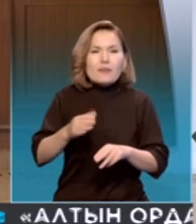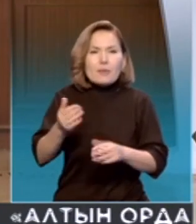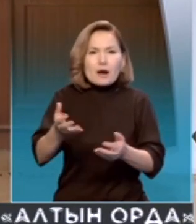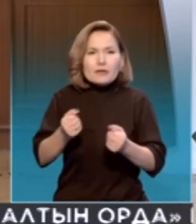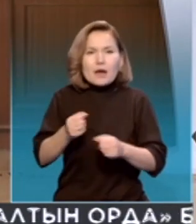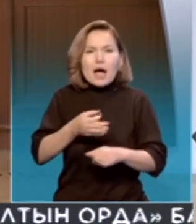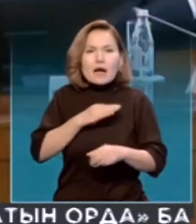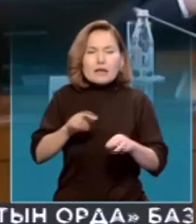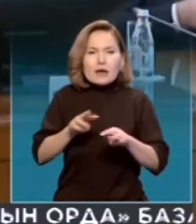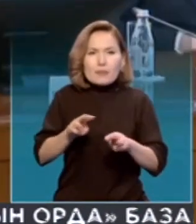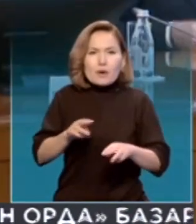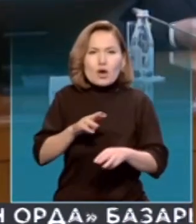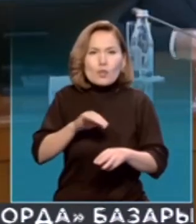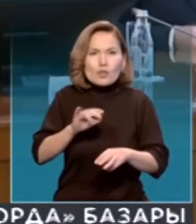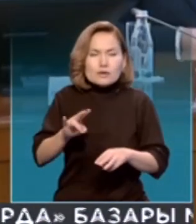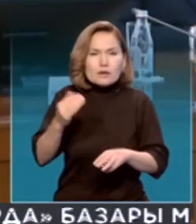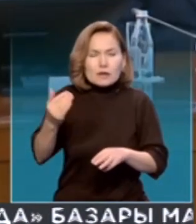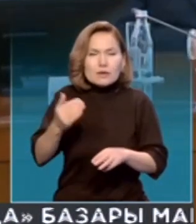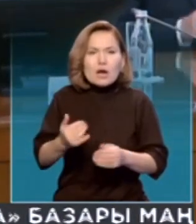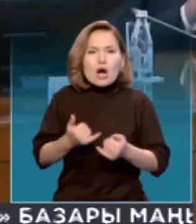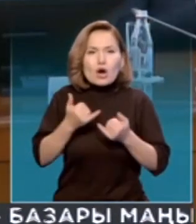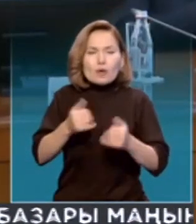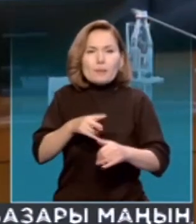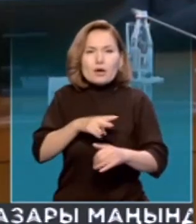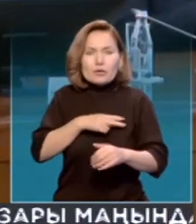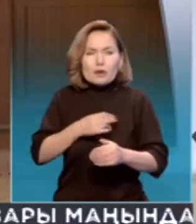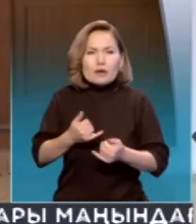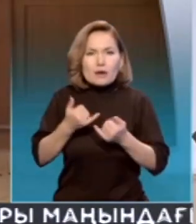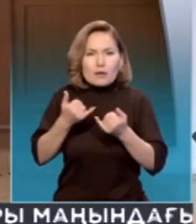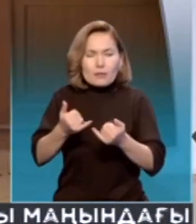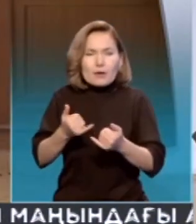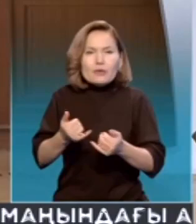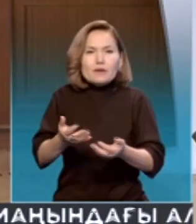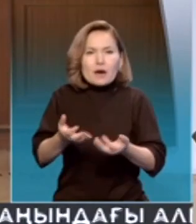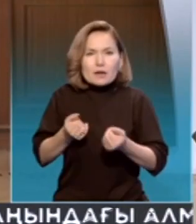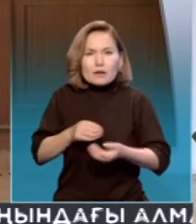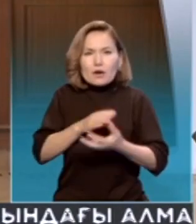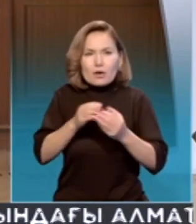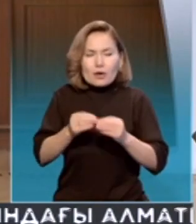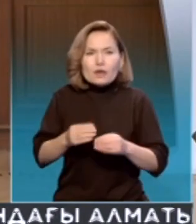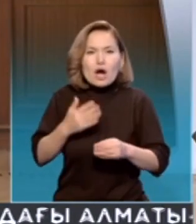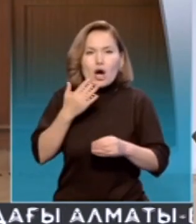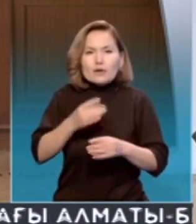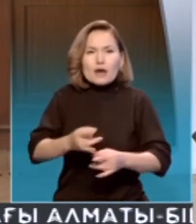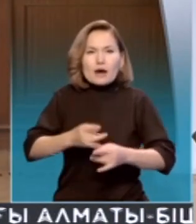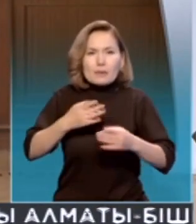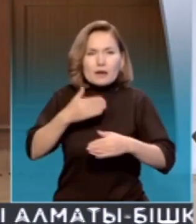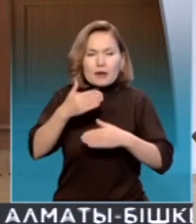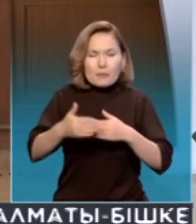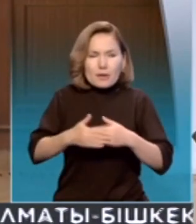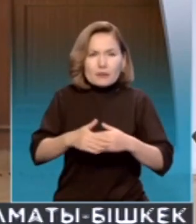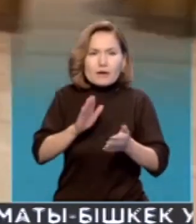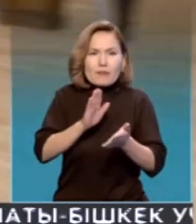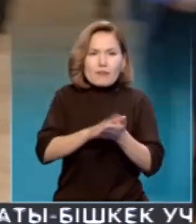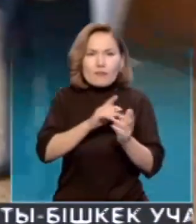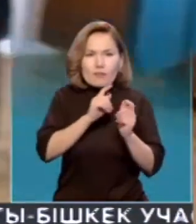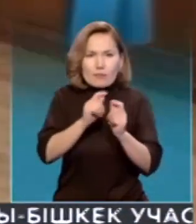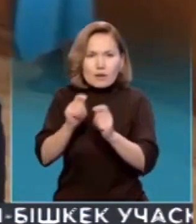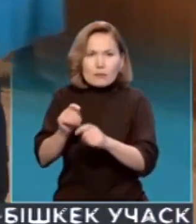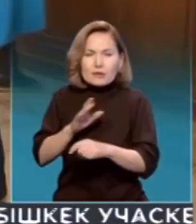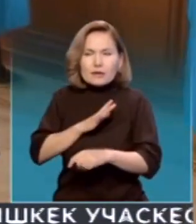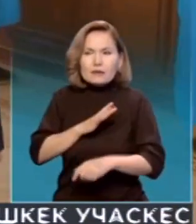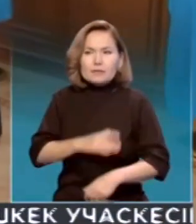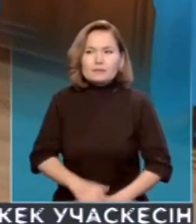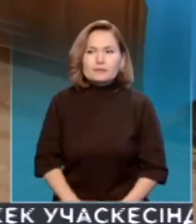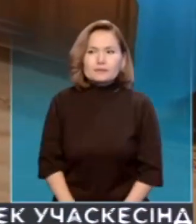Қанат Мусинге құрмет ордені табысталды. Тағы бірнеше саланың жауапты өкілі ұлттық мереке қарсаңында марапатталды.